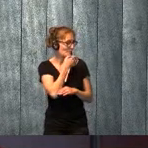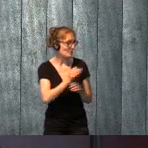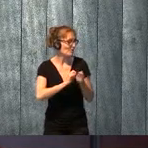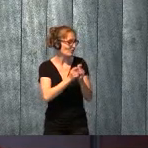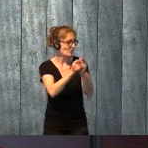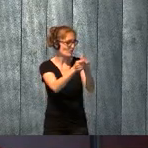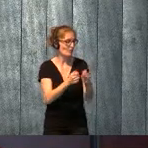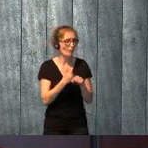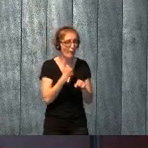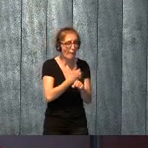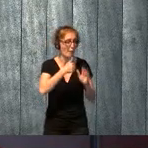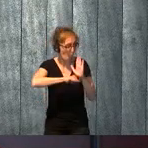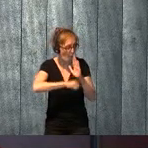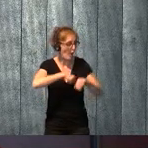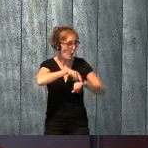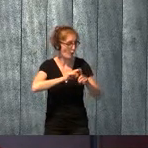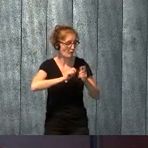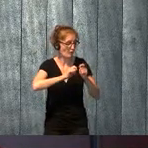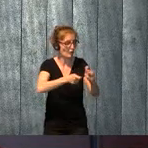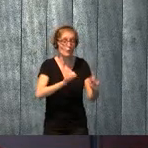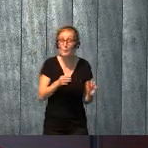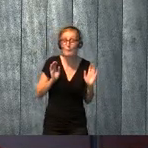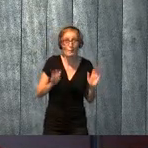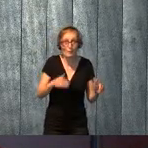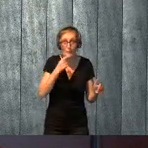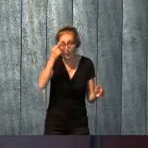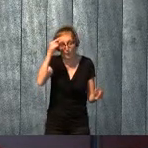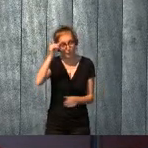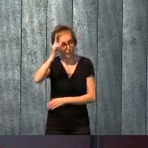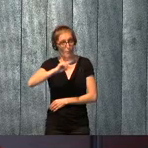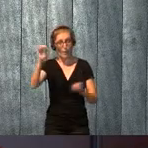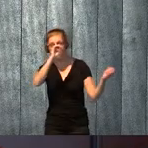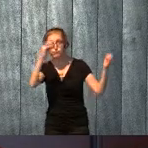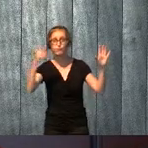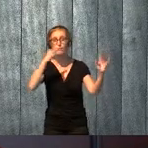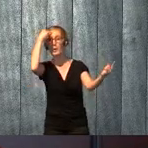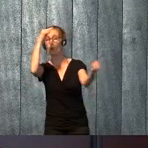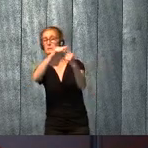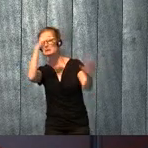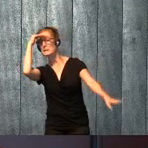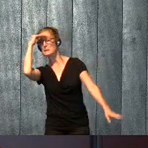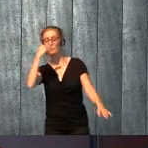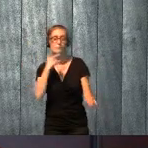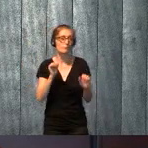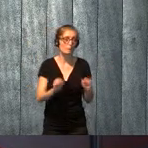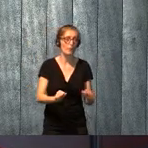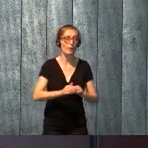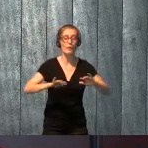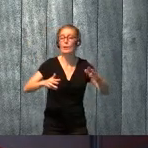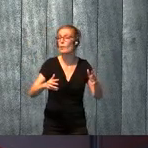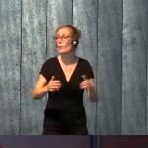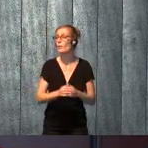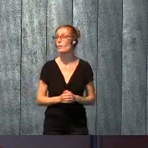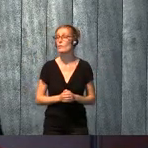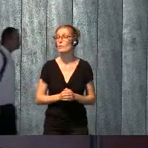d'année en année, de mois en mois, d'heure en heure peut-être. Mais bon, il ne faut pas s'interdire quand même d'avoir un objectif à long terme. Comment précisément